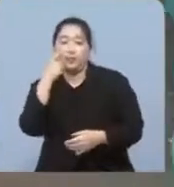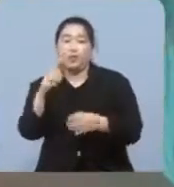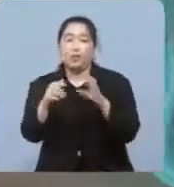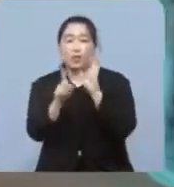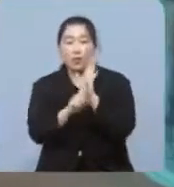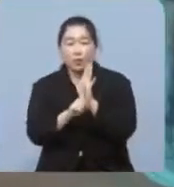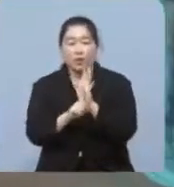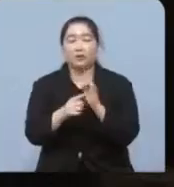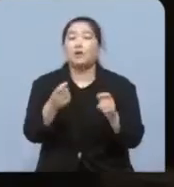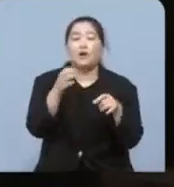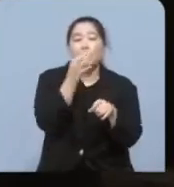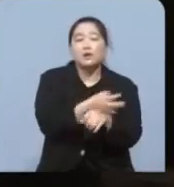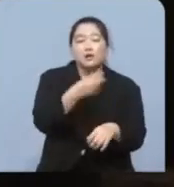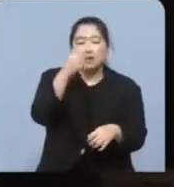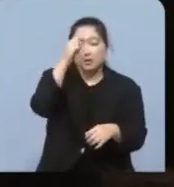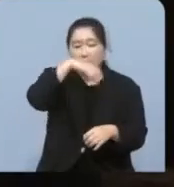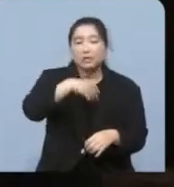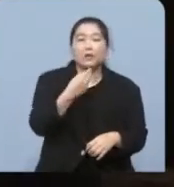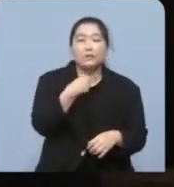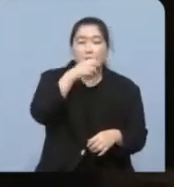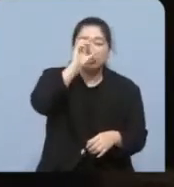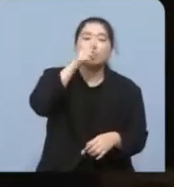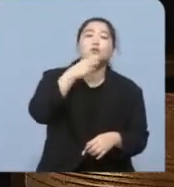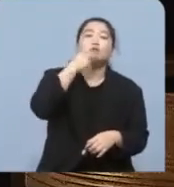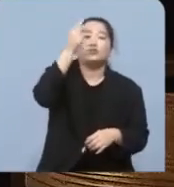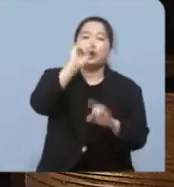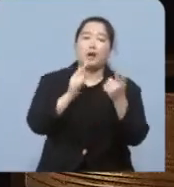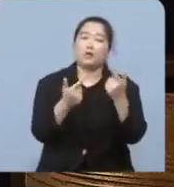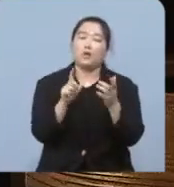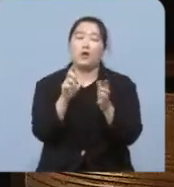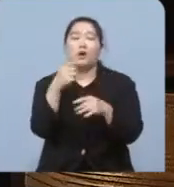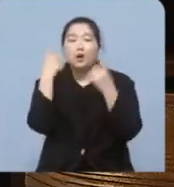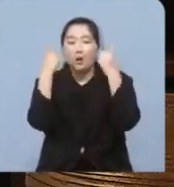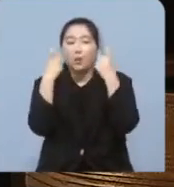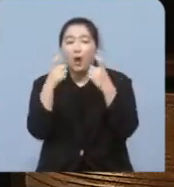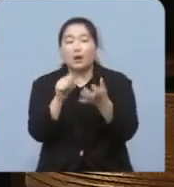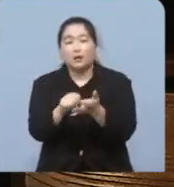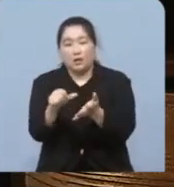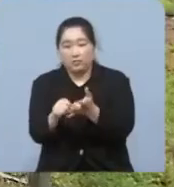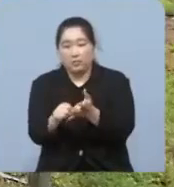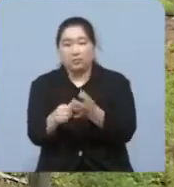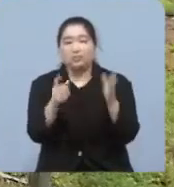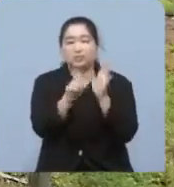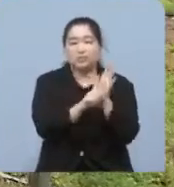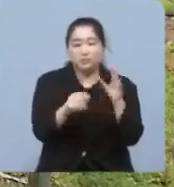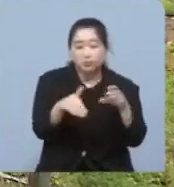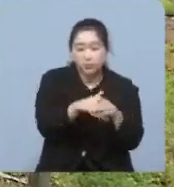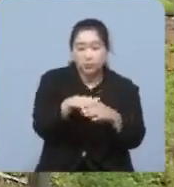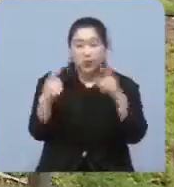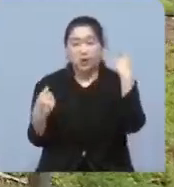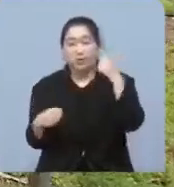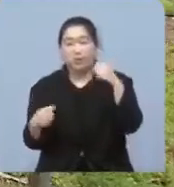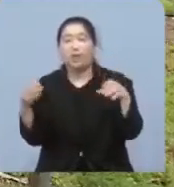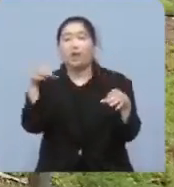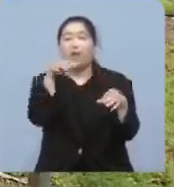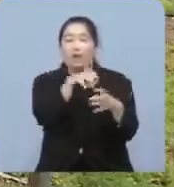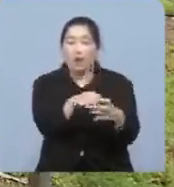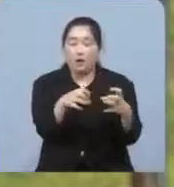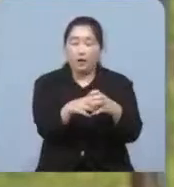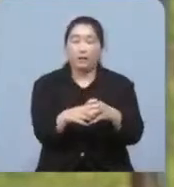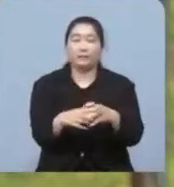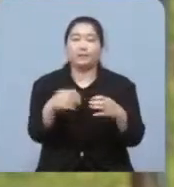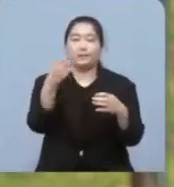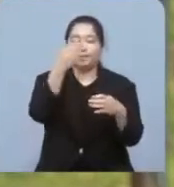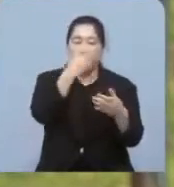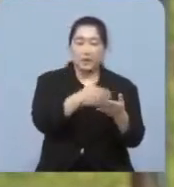có cơ hội trải nghiệm quy trình thu hoạch nho và nấu rượu thứ rượu và thưởng thức các tiết mục biểu diễn chủ cơ sở này hi vọng khách